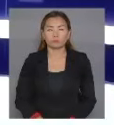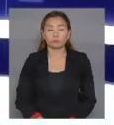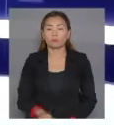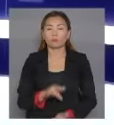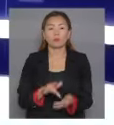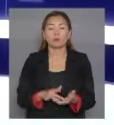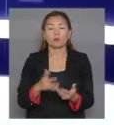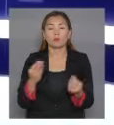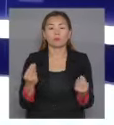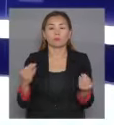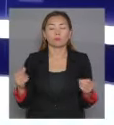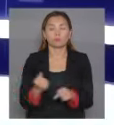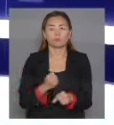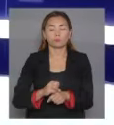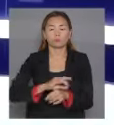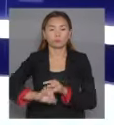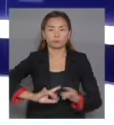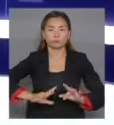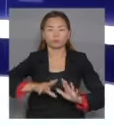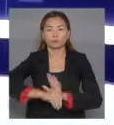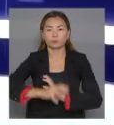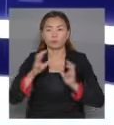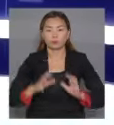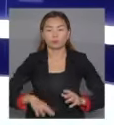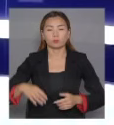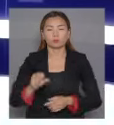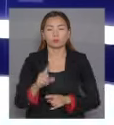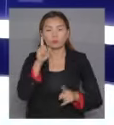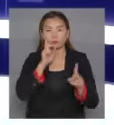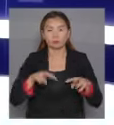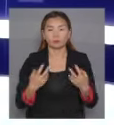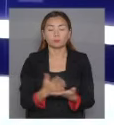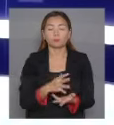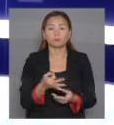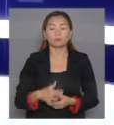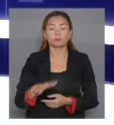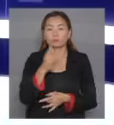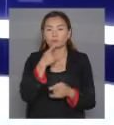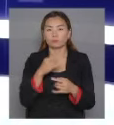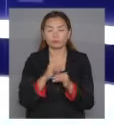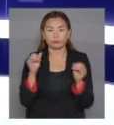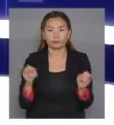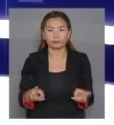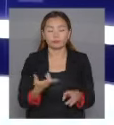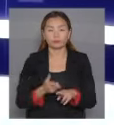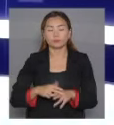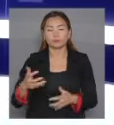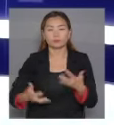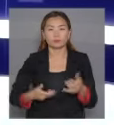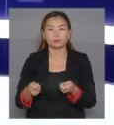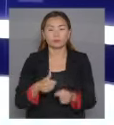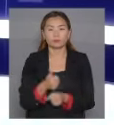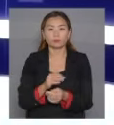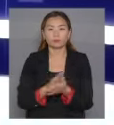Атырауда көрнекі ақпараттар мен жарнамадағы тіл заңдылығы атты дөңгелек үстел өтті. Облыстық мәдениет тілдерді дамыту және архив ісі